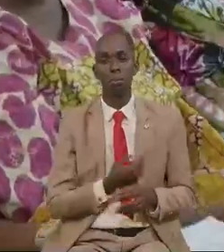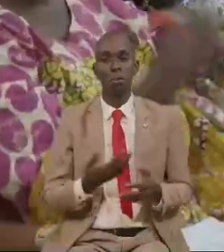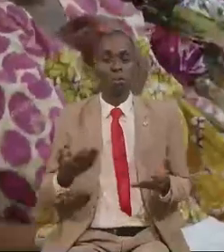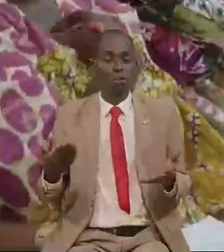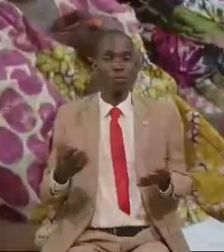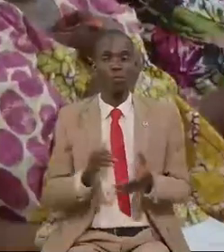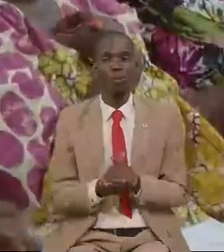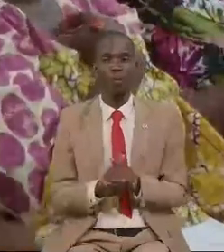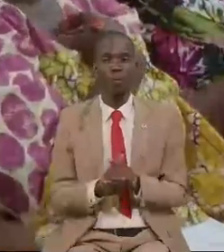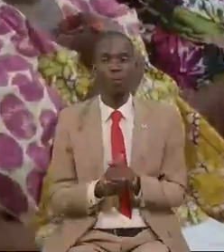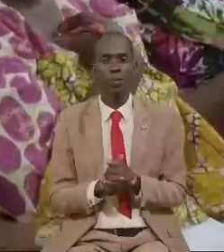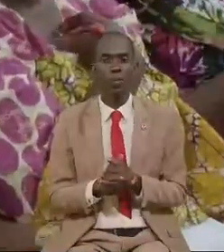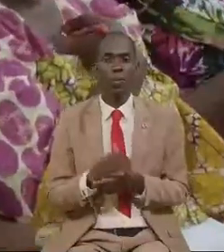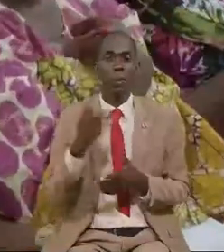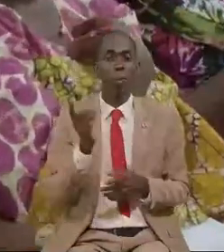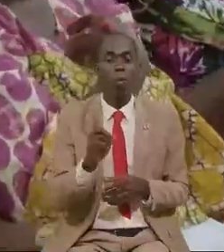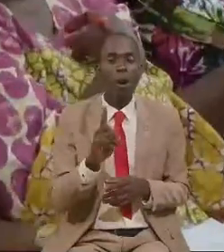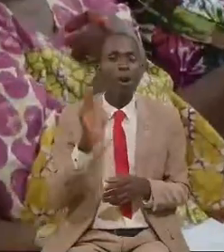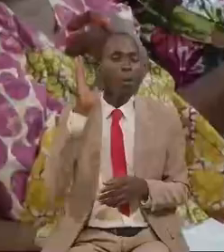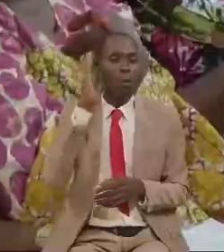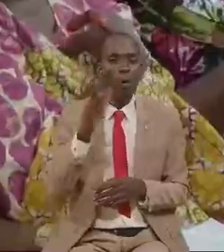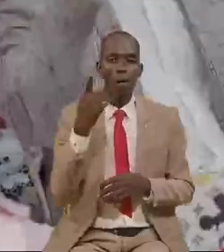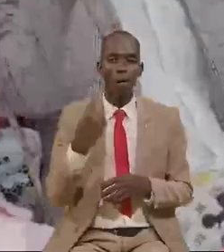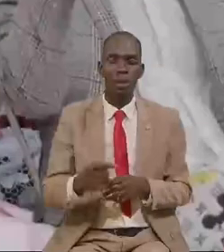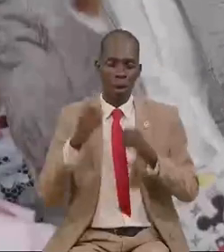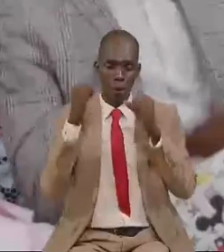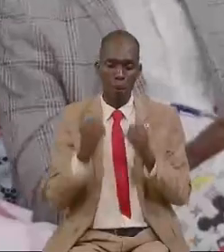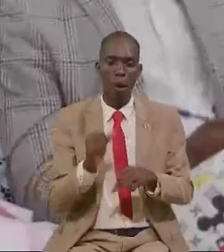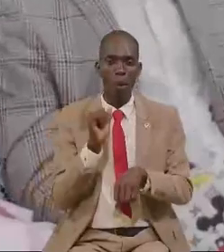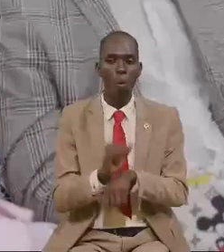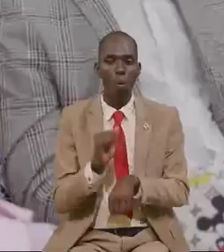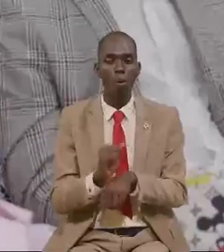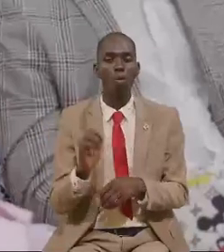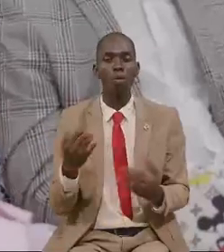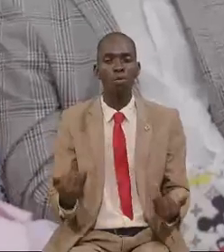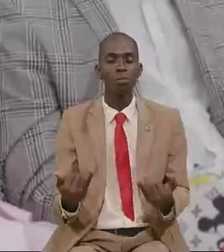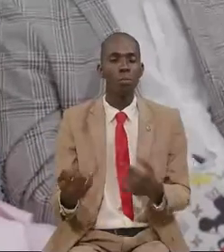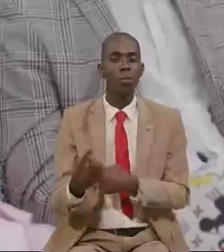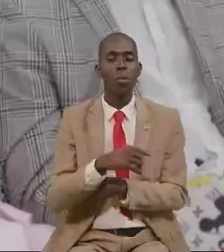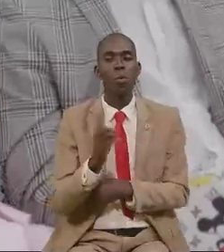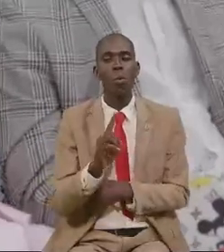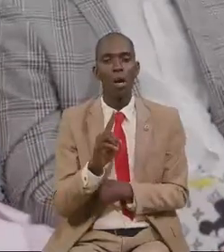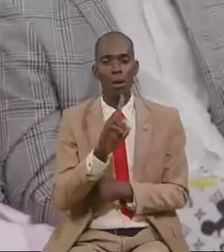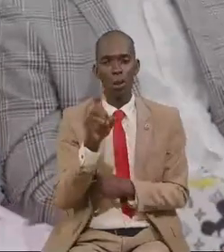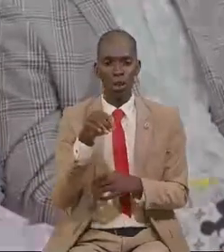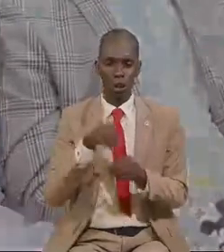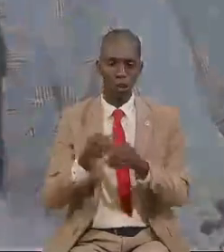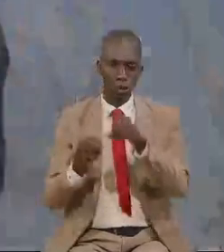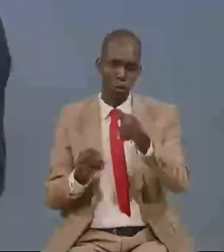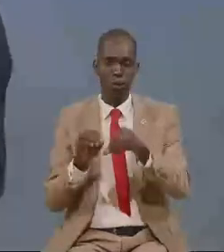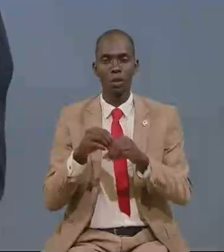Où la puissance va-t-elle agir? Comme la puissance ne va pas agir, où est-ce que la puissance va agir quand tu es